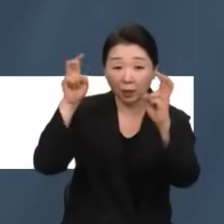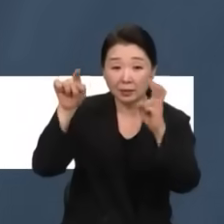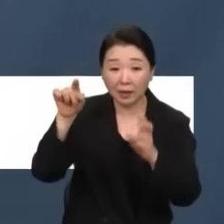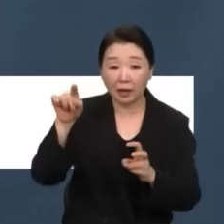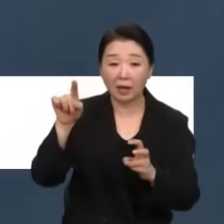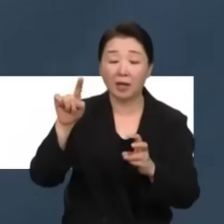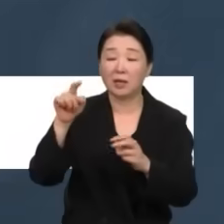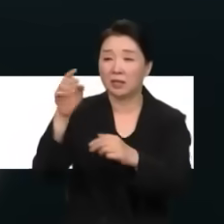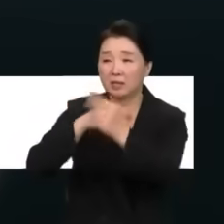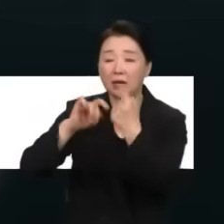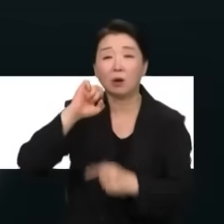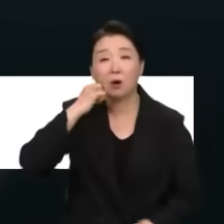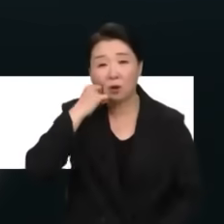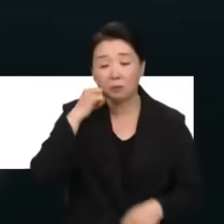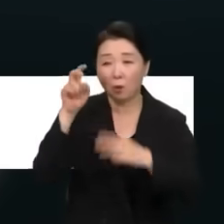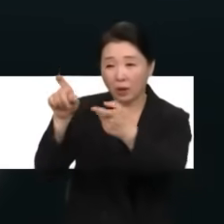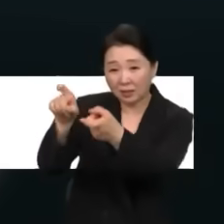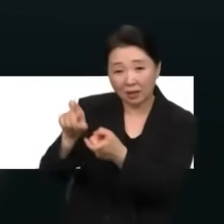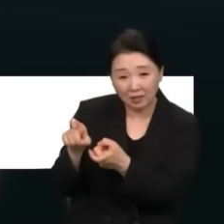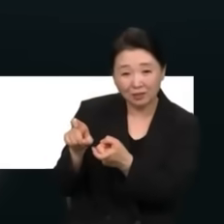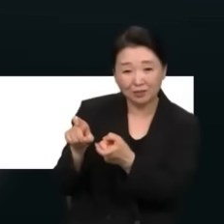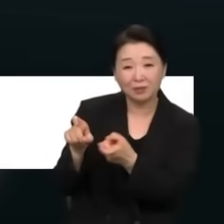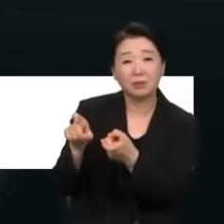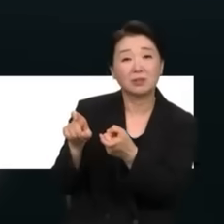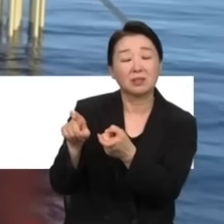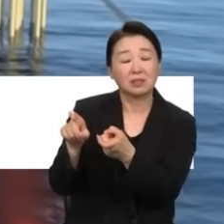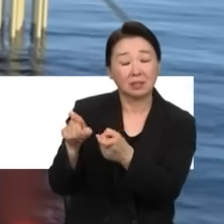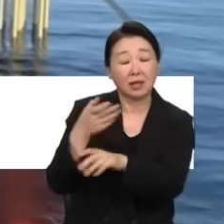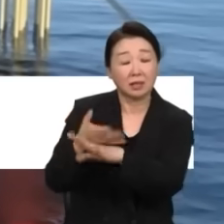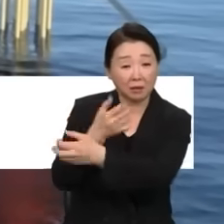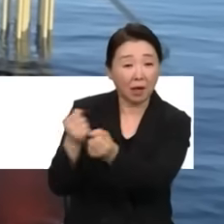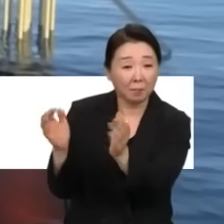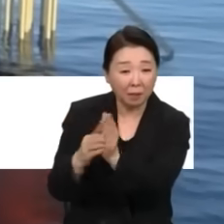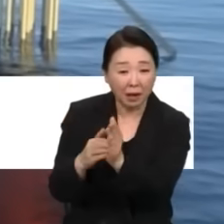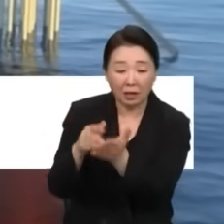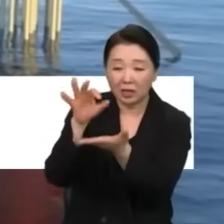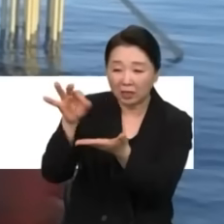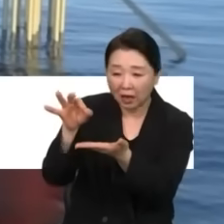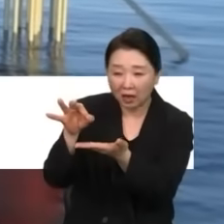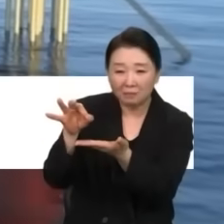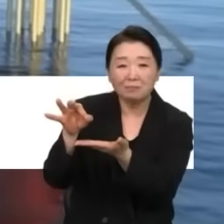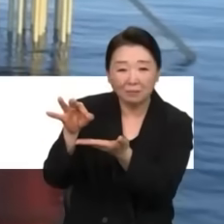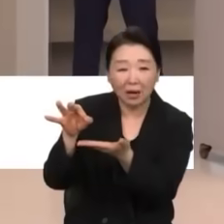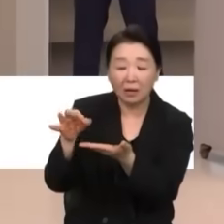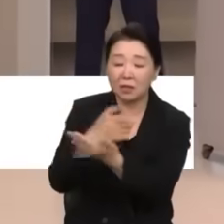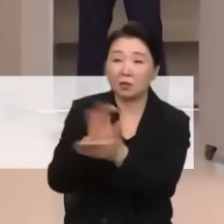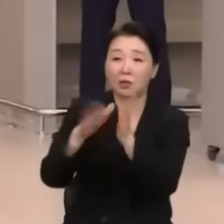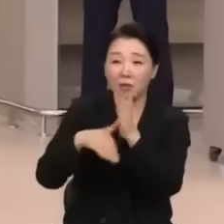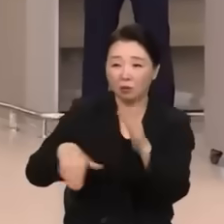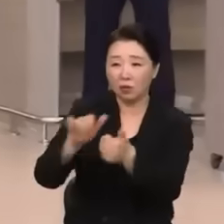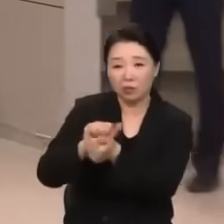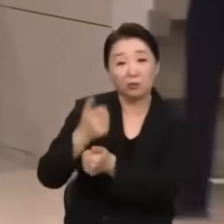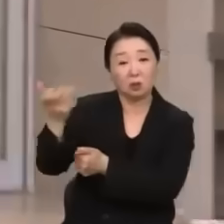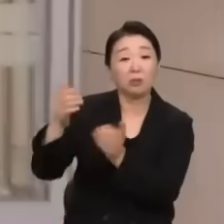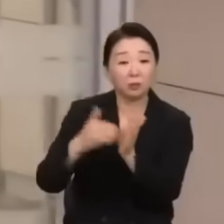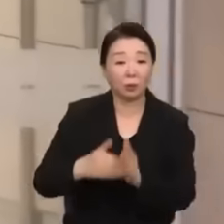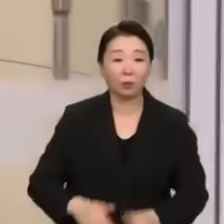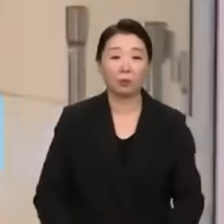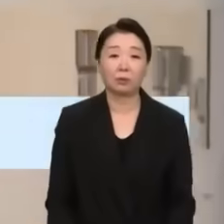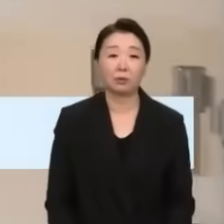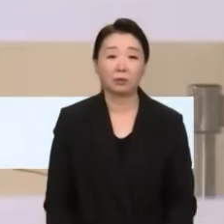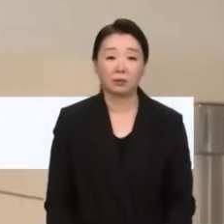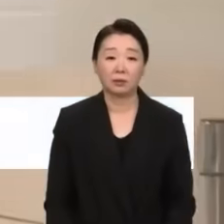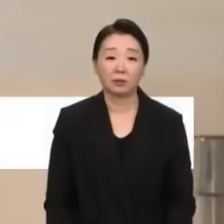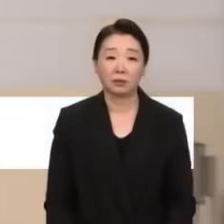회사가 어려워져서 회사 인수 당했고 인수당 자산 정리 과정에서 저희 지분을 다 넘겼고 한 달 뒤인 지난해